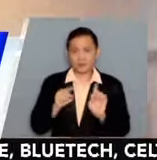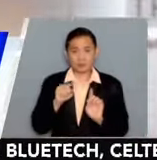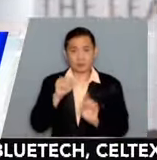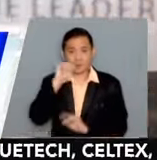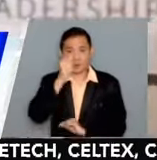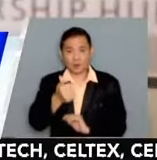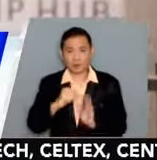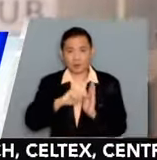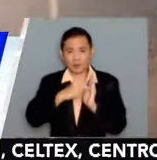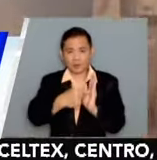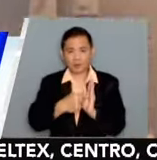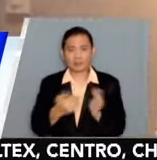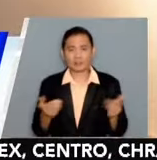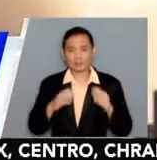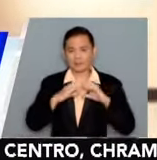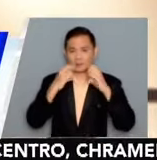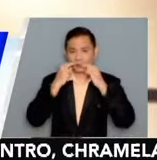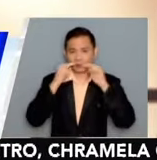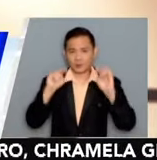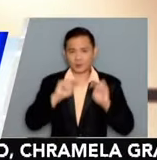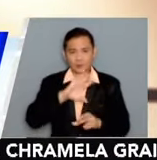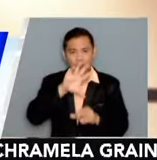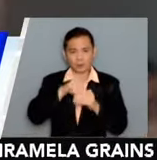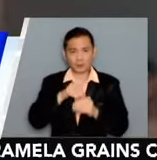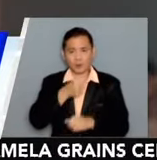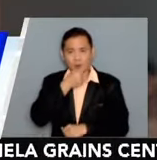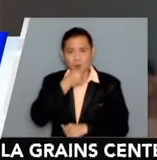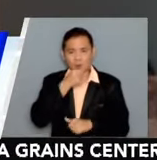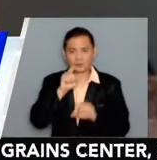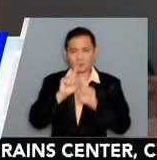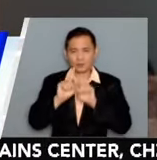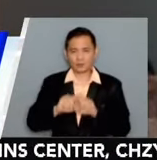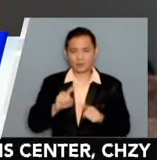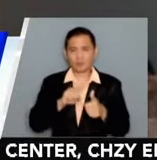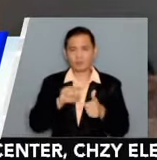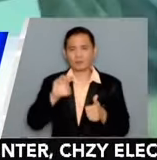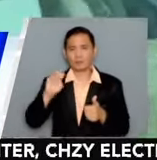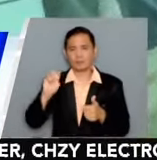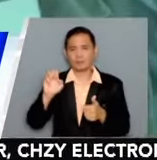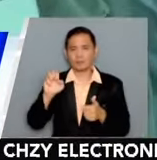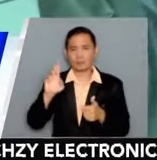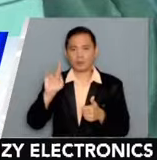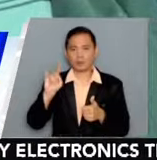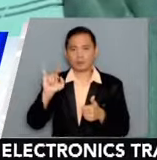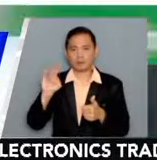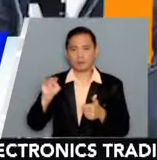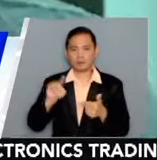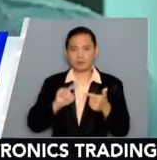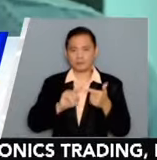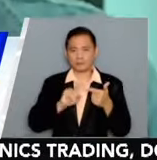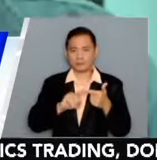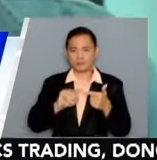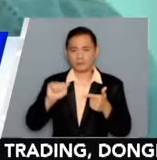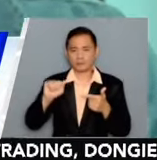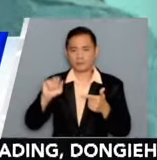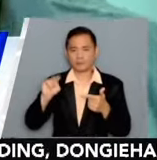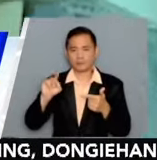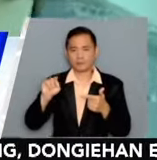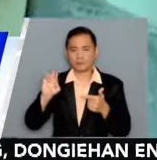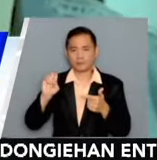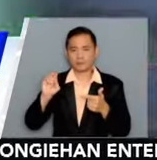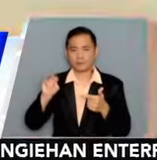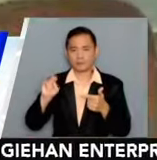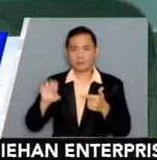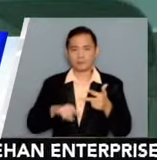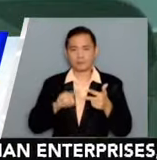sina 24 Horas Game Changer host at NCAA anchor Martin Avier, sports commentator Anton Rojas at NCAA analyst Martin